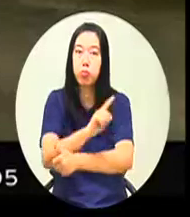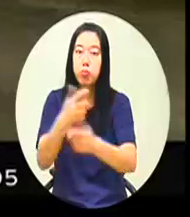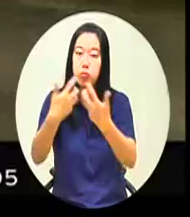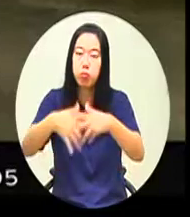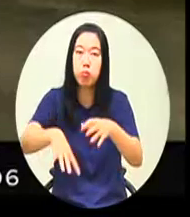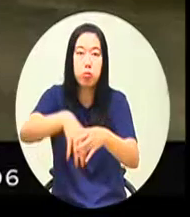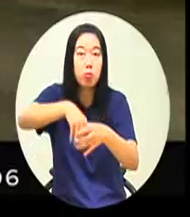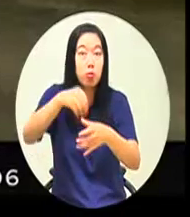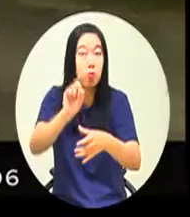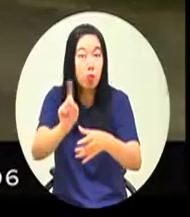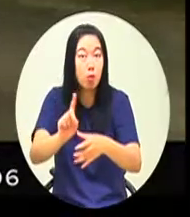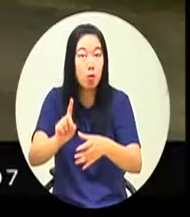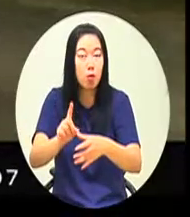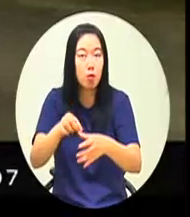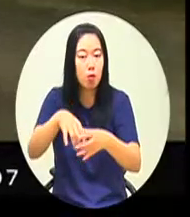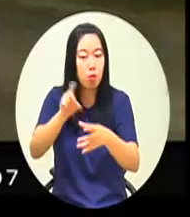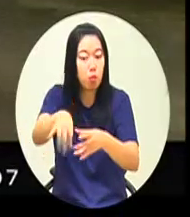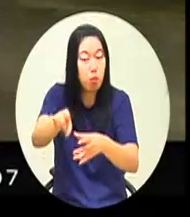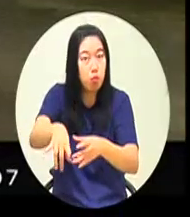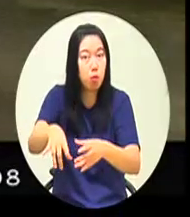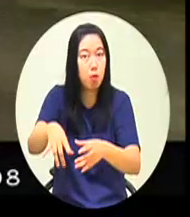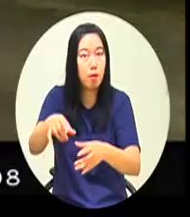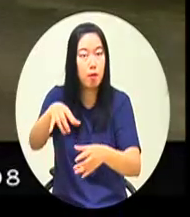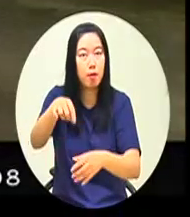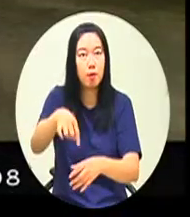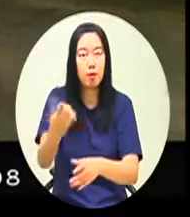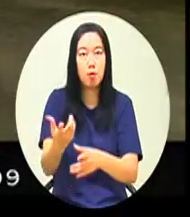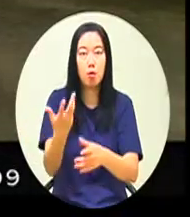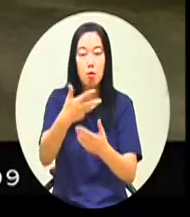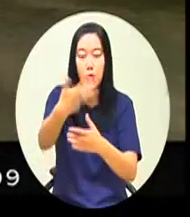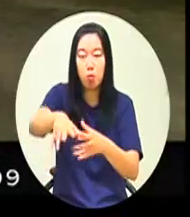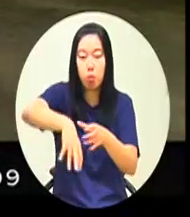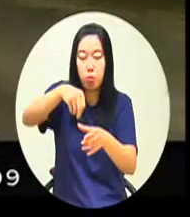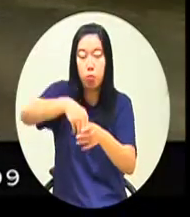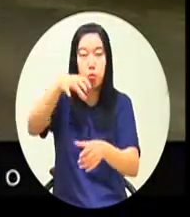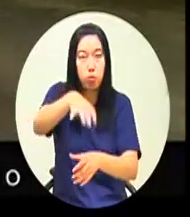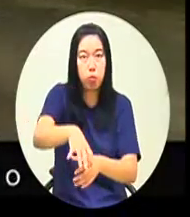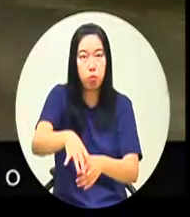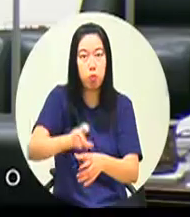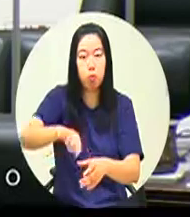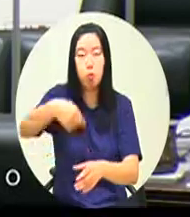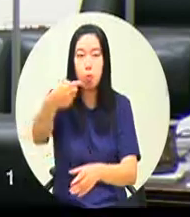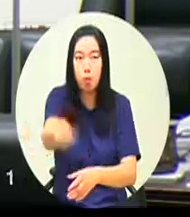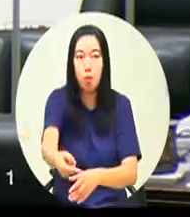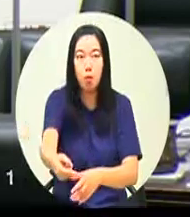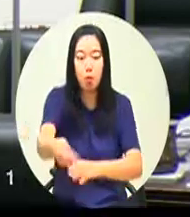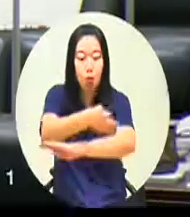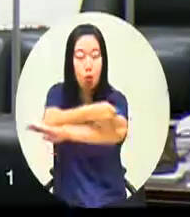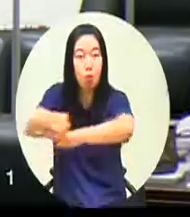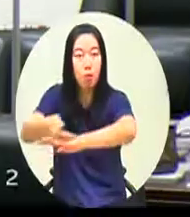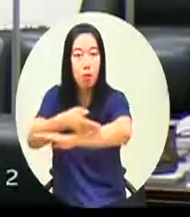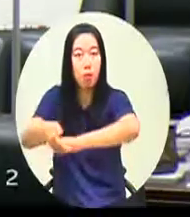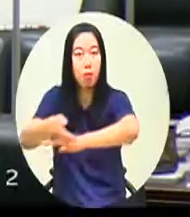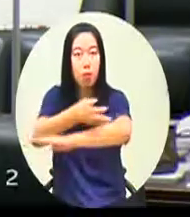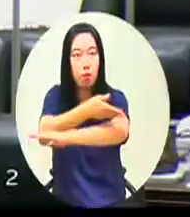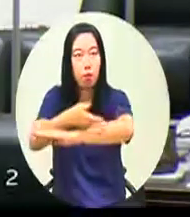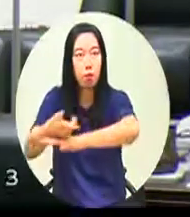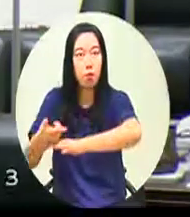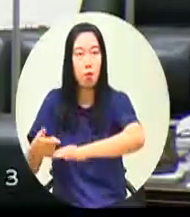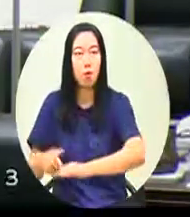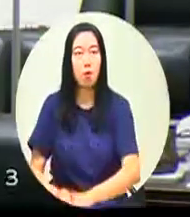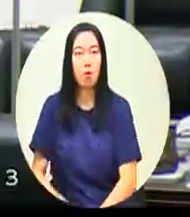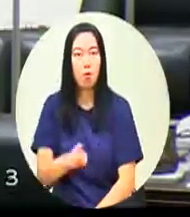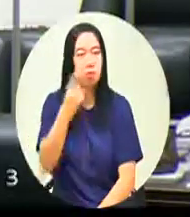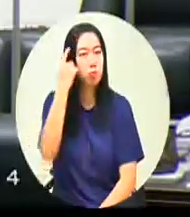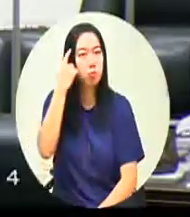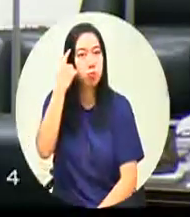小，所以呢，我一直在讲，从抽水站一直到虎形沟，局长认真